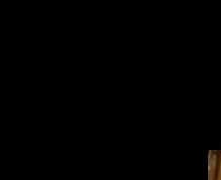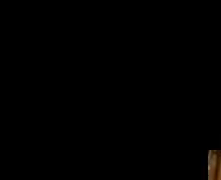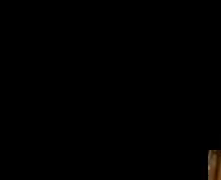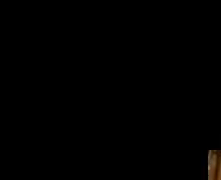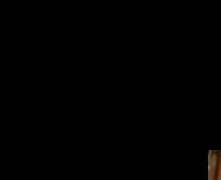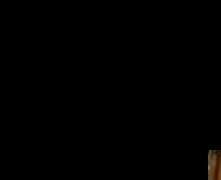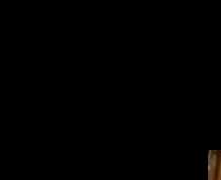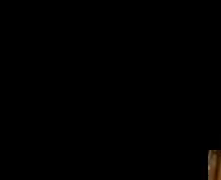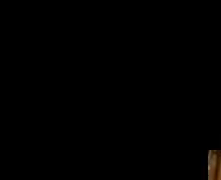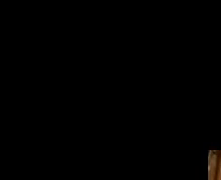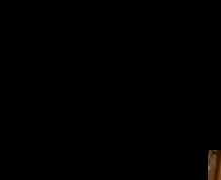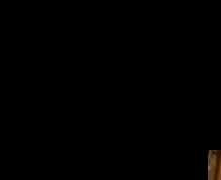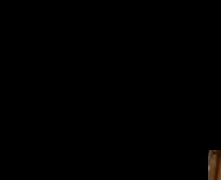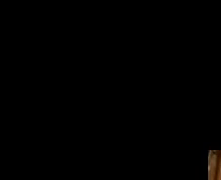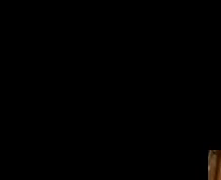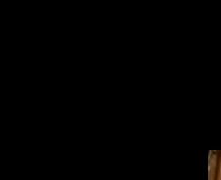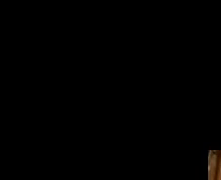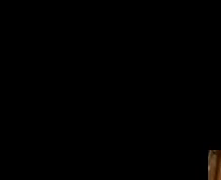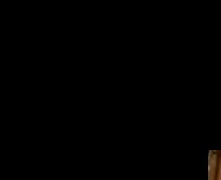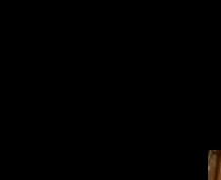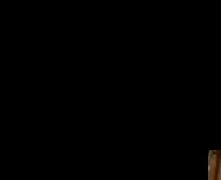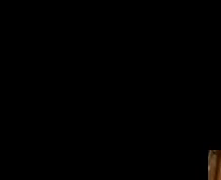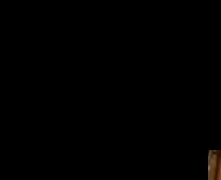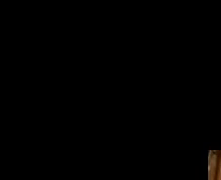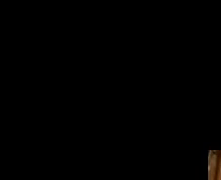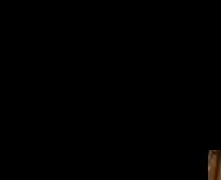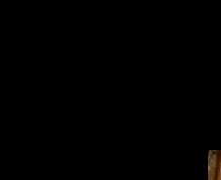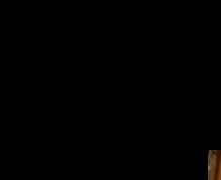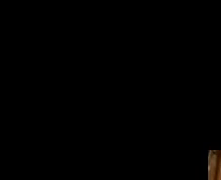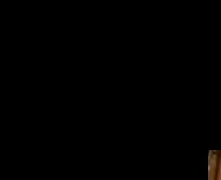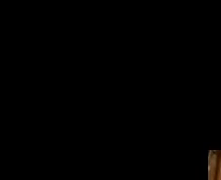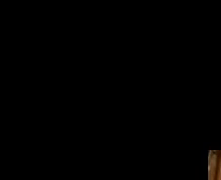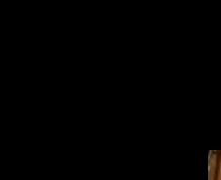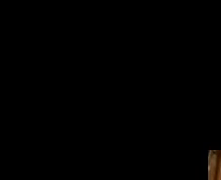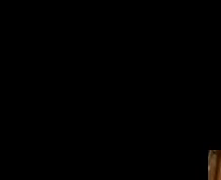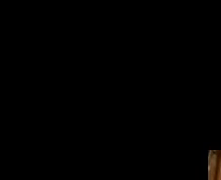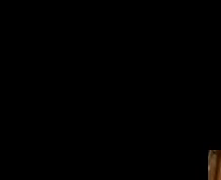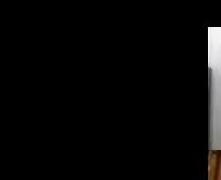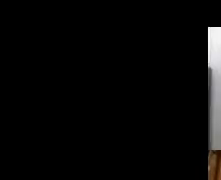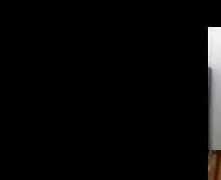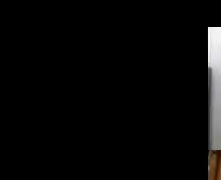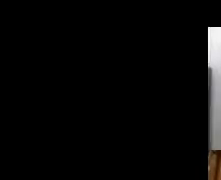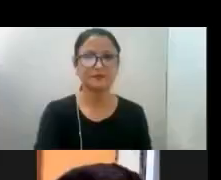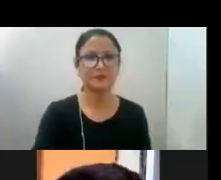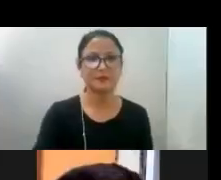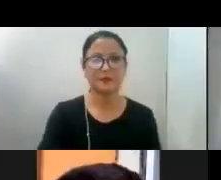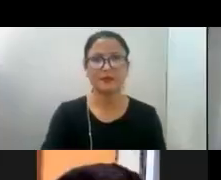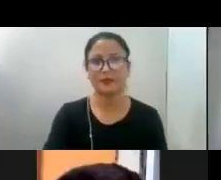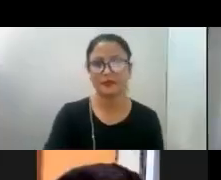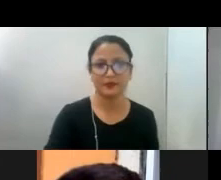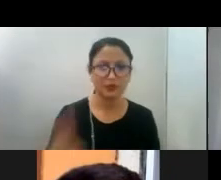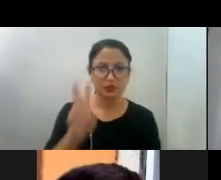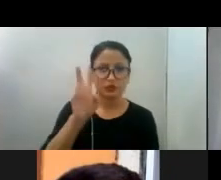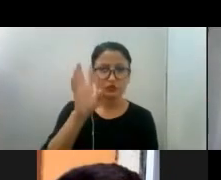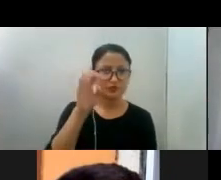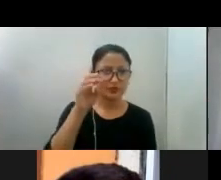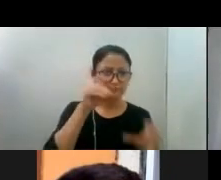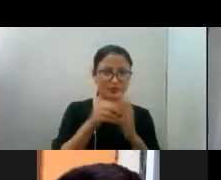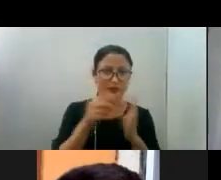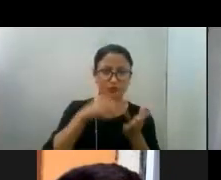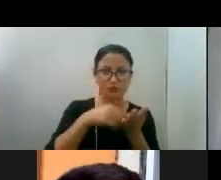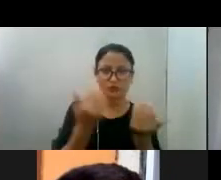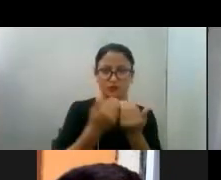नमस्कार सबैलाई। हेलो, अब हामी एकैछिन दुई तिन मिनटमा हामी सुरु गर्छौँ। कोही आउँदै हुनुहुन्छ कि दुई तिन